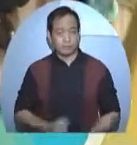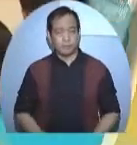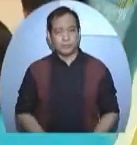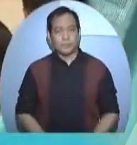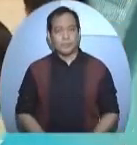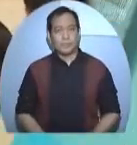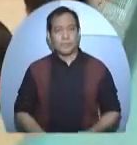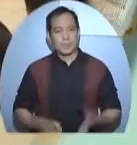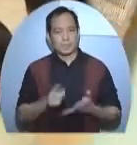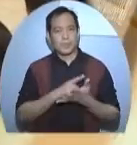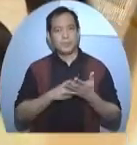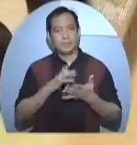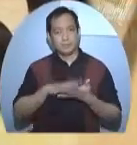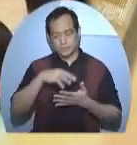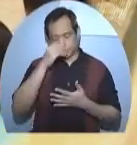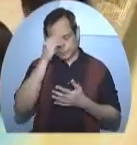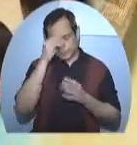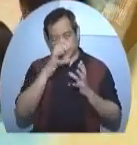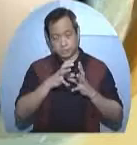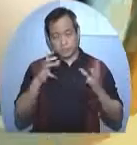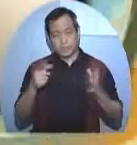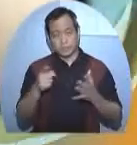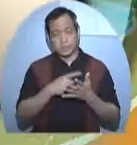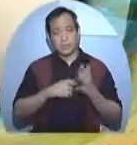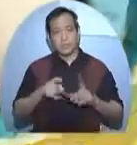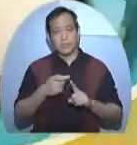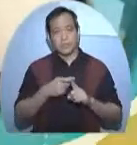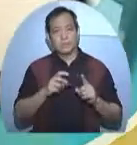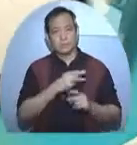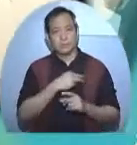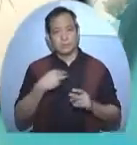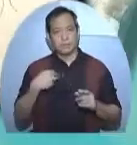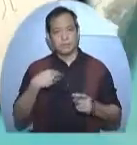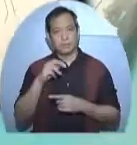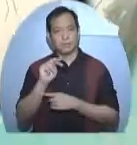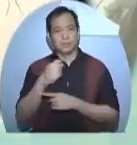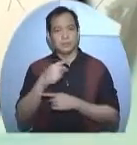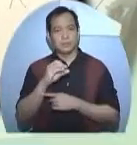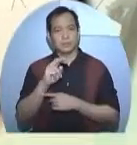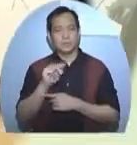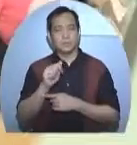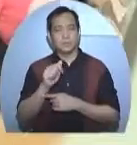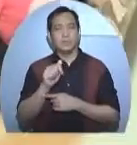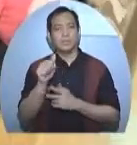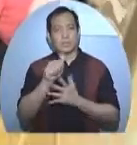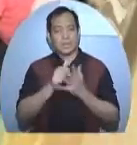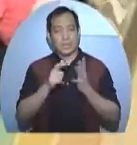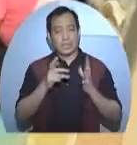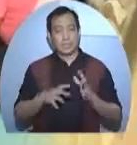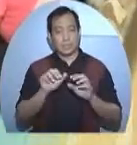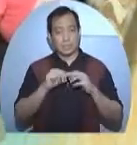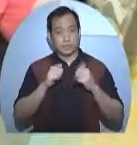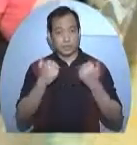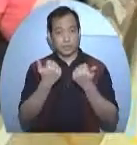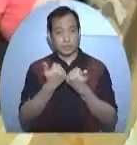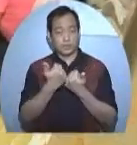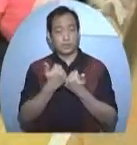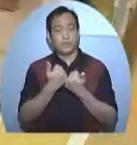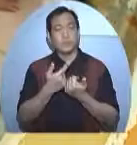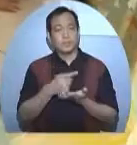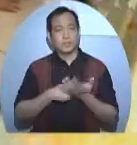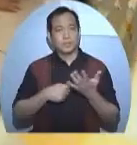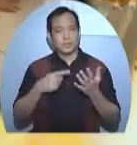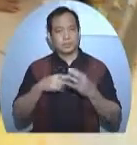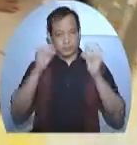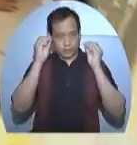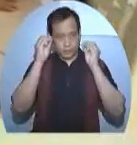cancer. Maraming natutunan ang ating mga Batang K sa mga miyembro ng Angono Artists Association na siyang